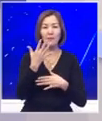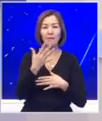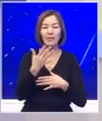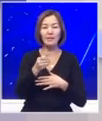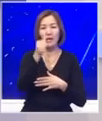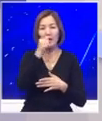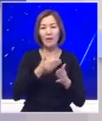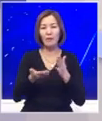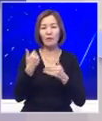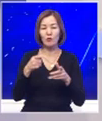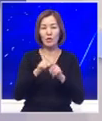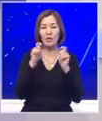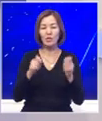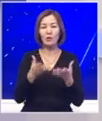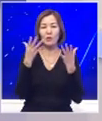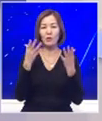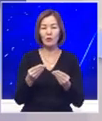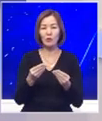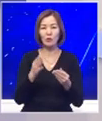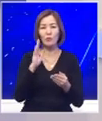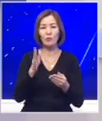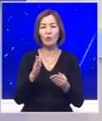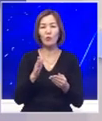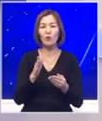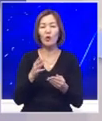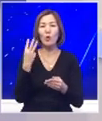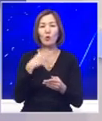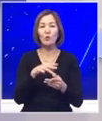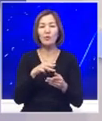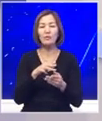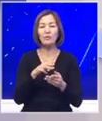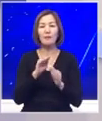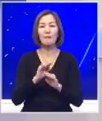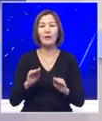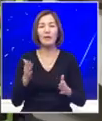ай бұрын ашылған күндізгі болу орталығында бүгінде 30-дан аса ерекше бала тәрбиеленуде.